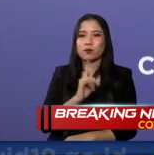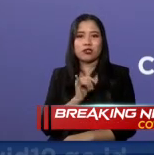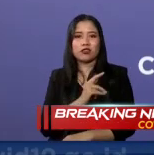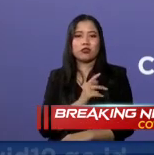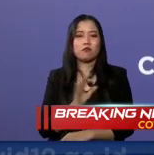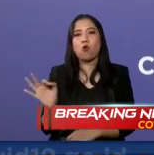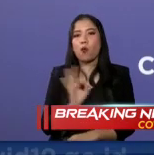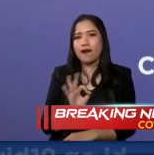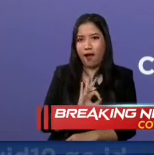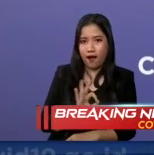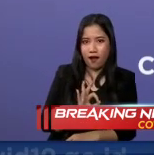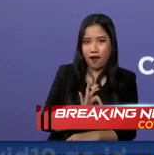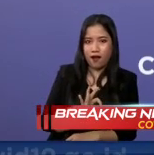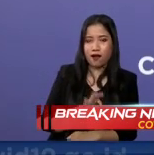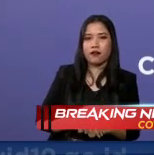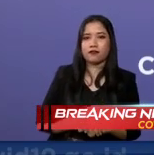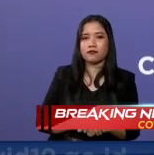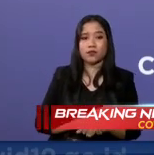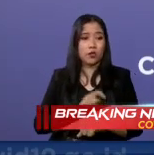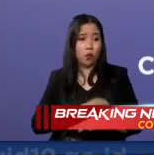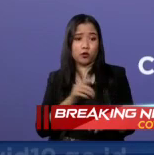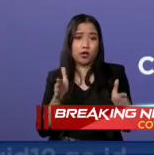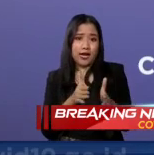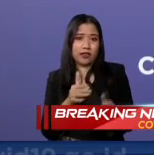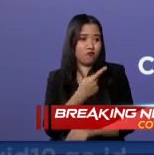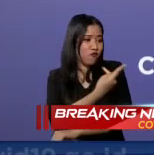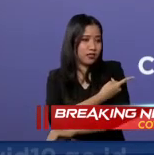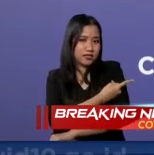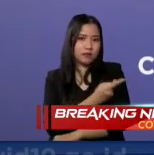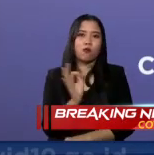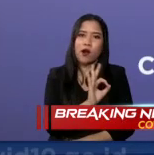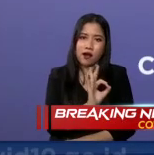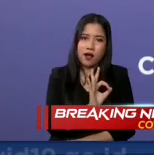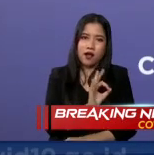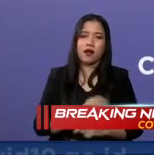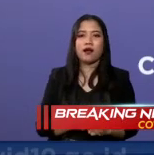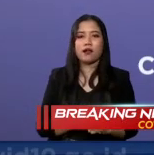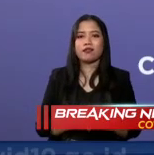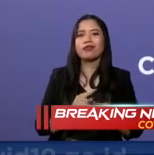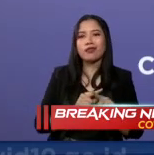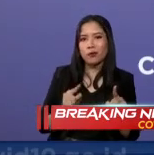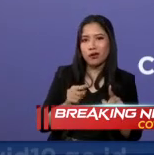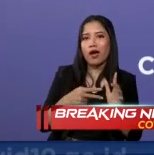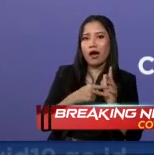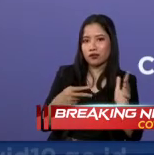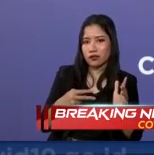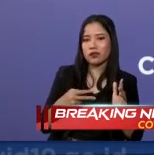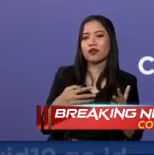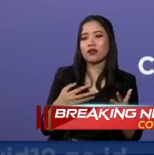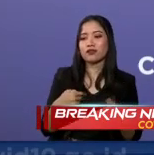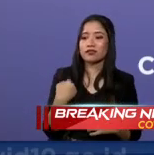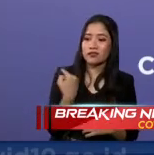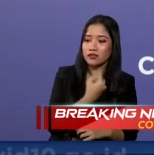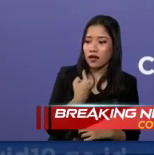belum dalam waktu yang dekat Hai Namun bukan berarti kita tidak harus melakukan